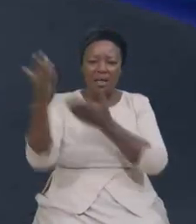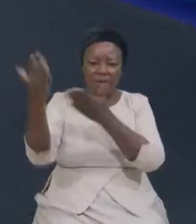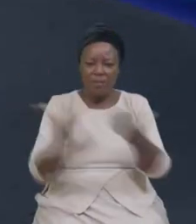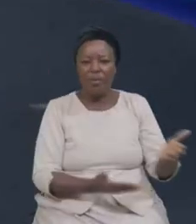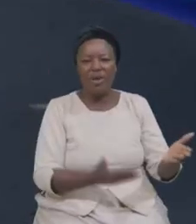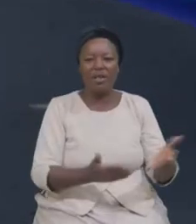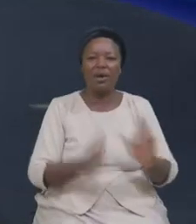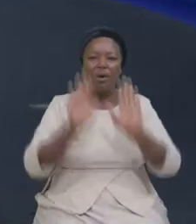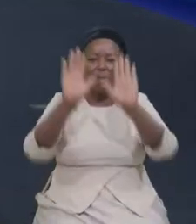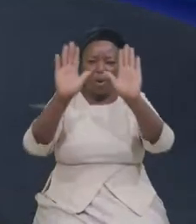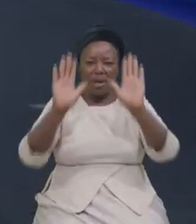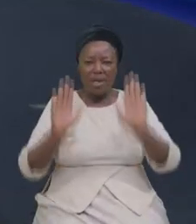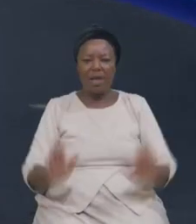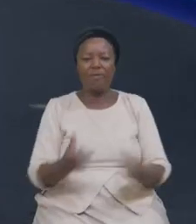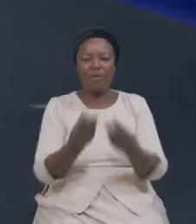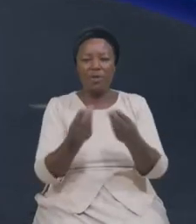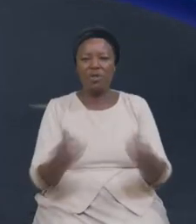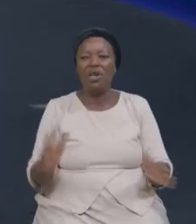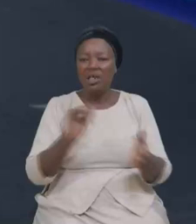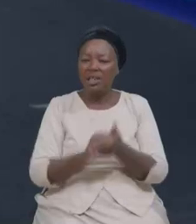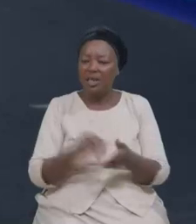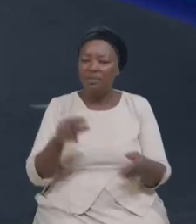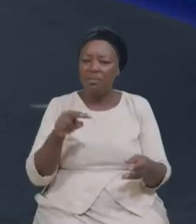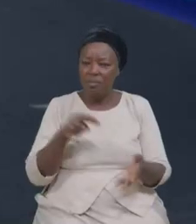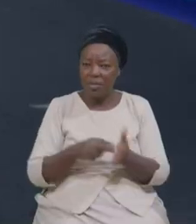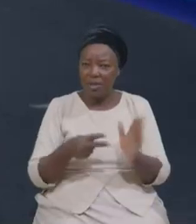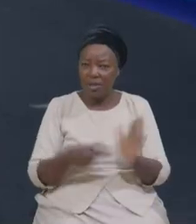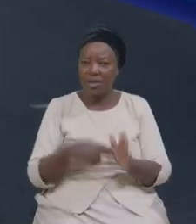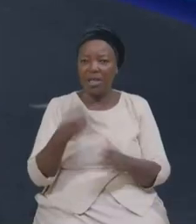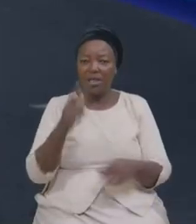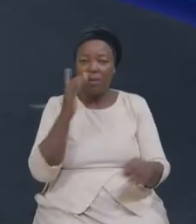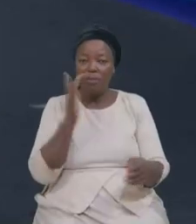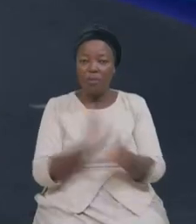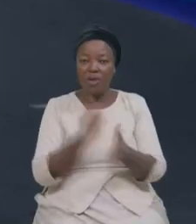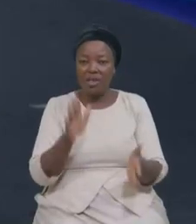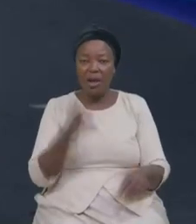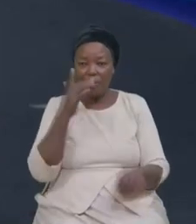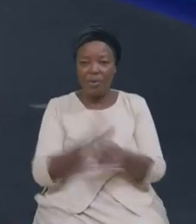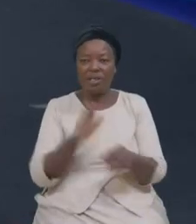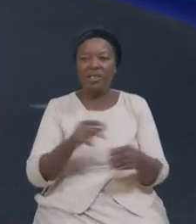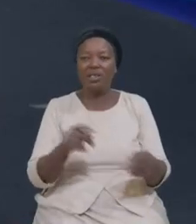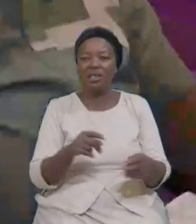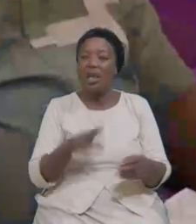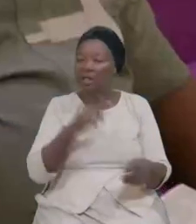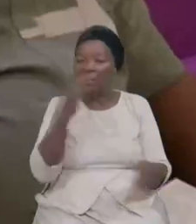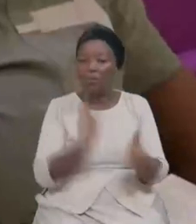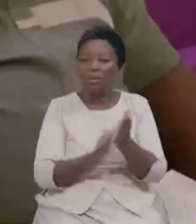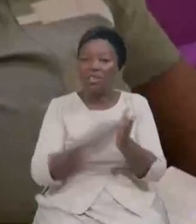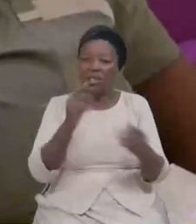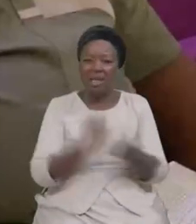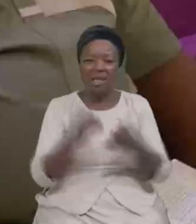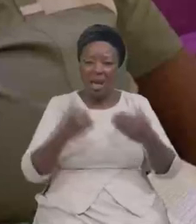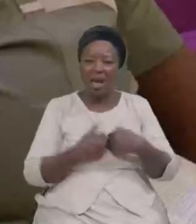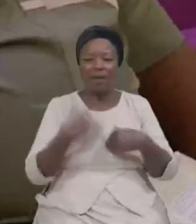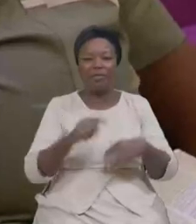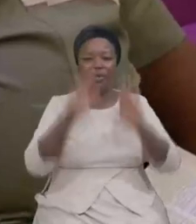merveilleuses, c'est-à-dire les louanges qui agissent comme un véhicule. Le véhicule apporte